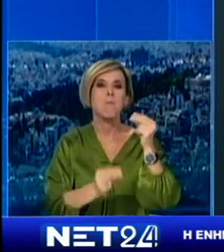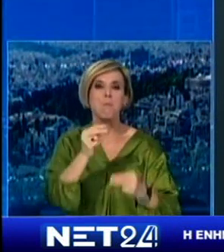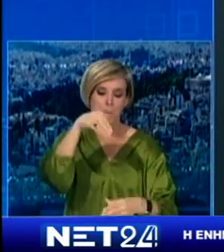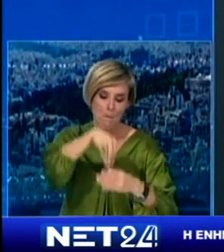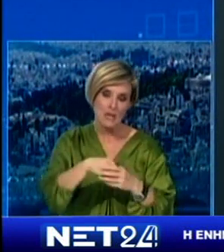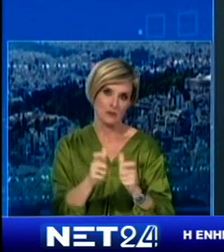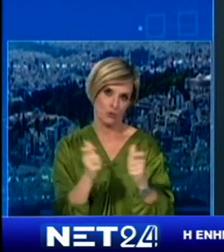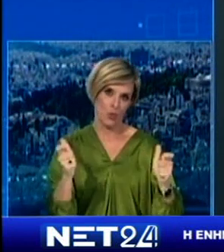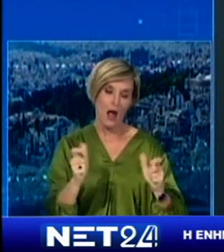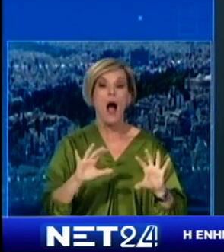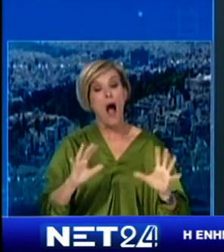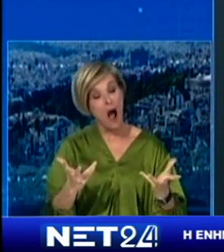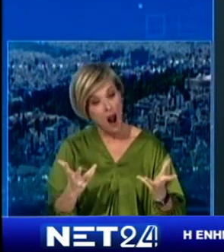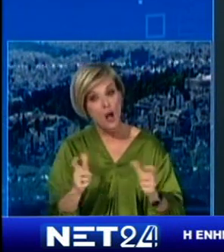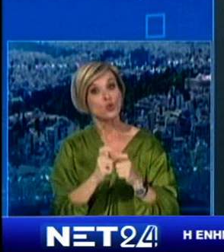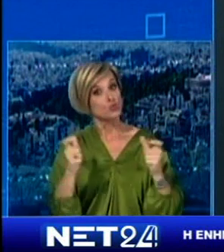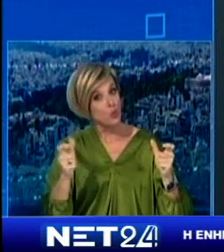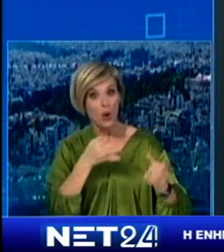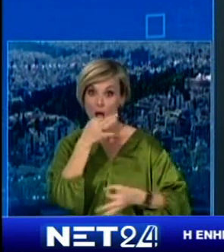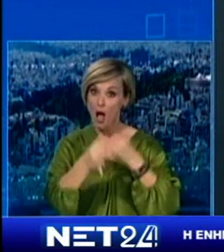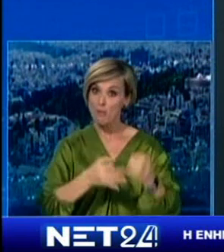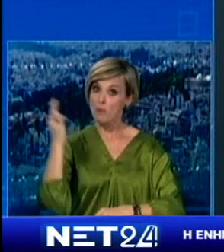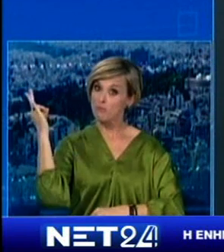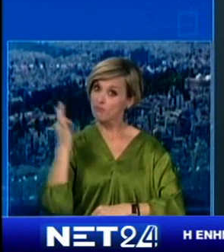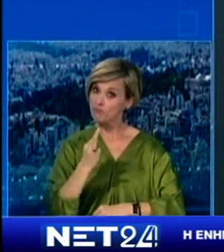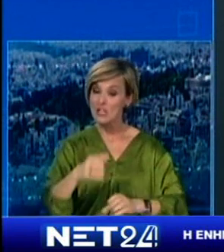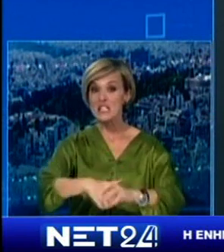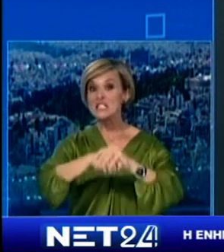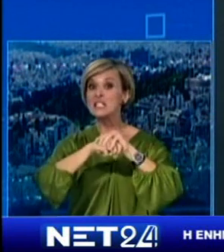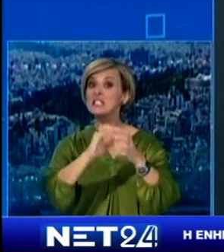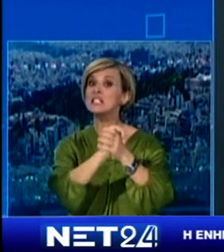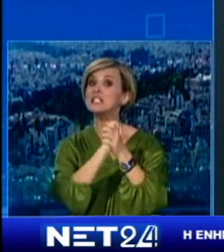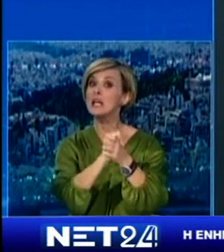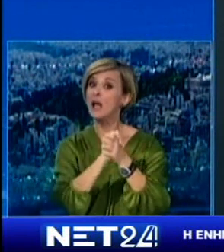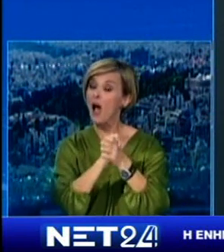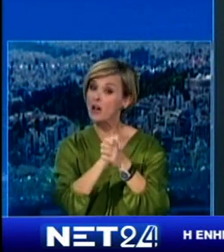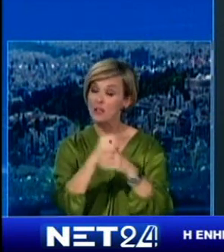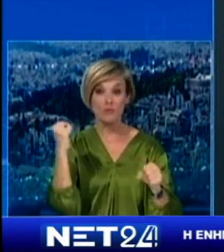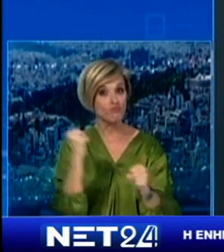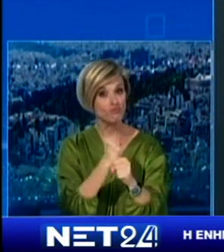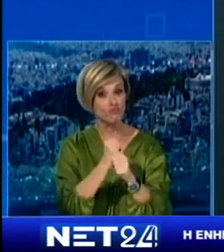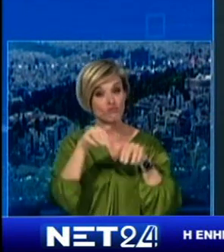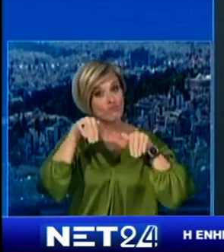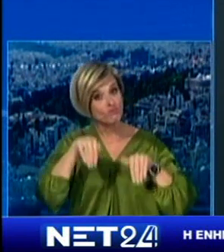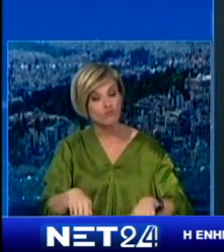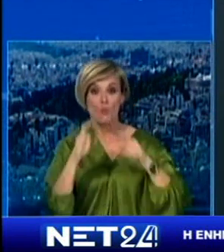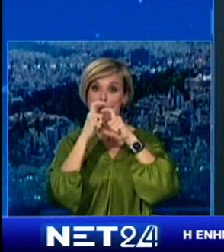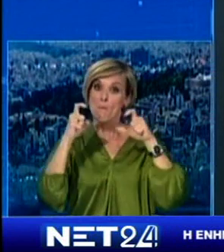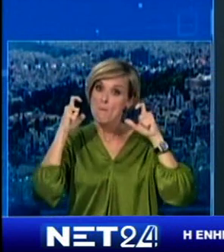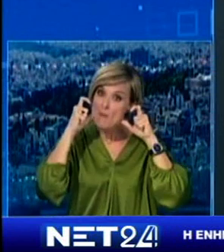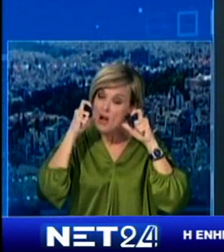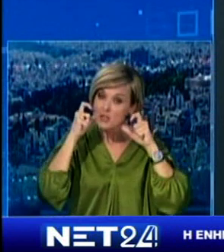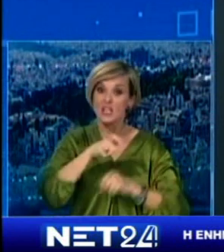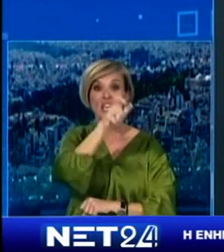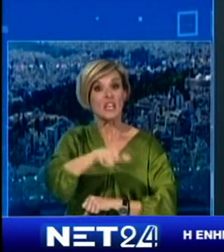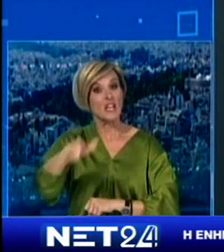ήδη αναφέρει, τα σχολεία έχουν ανταποκριθεί πάρα πολύ καλά και αξίζουν πάρα πολλά συγχαρητήρια τόσο στους μαθητές που προσαρμόστηκαν πάρα πολύ και στους